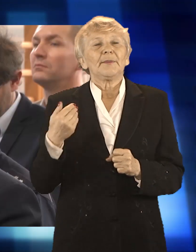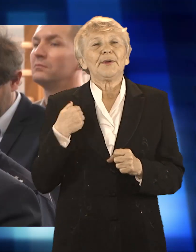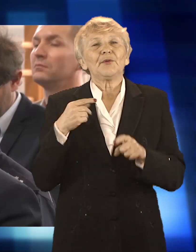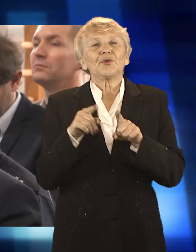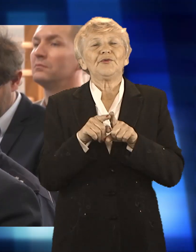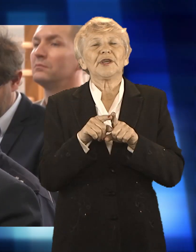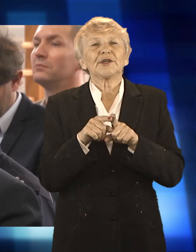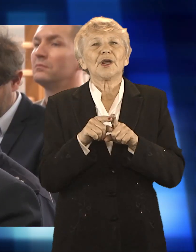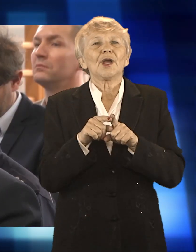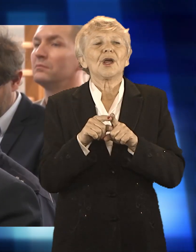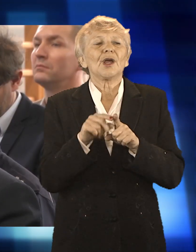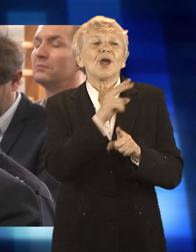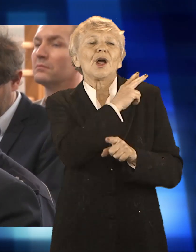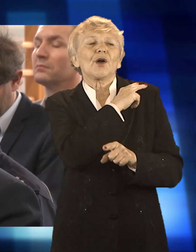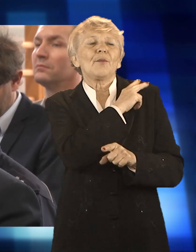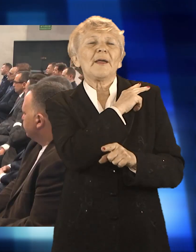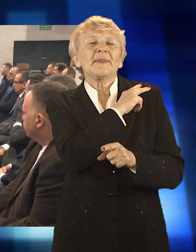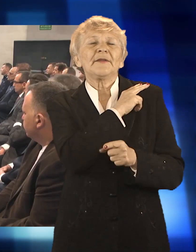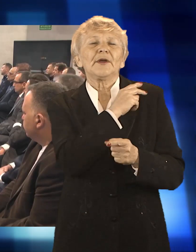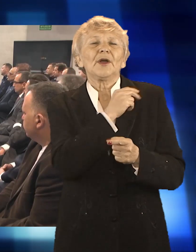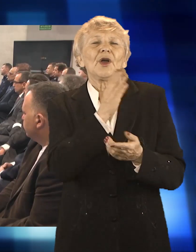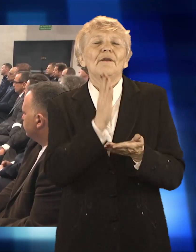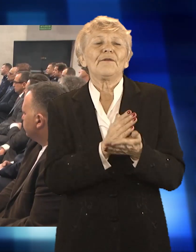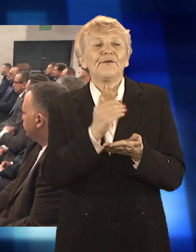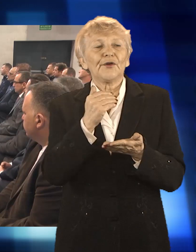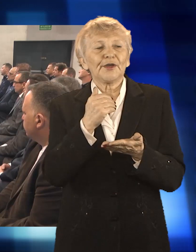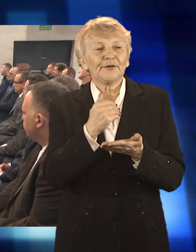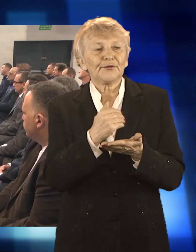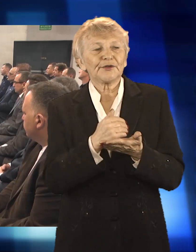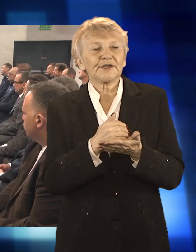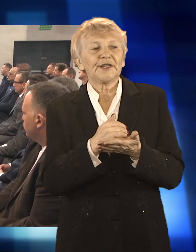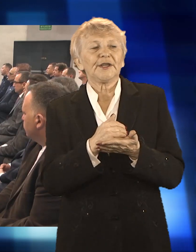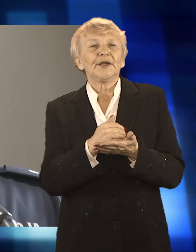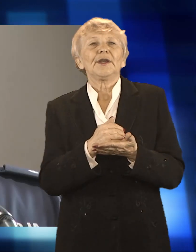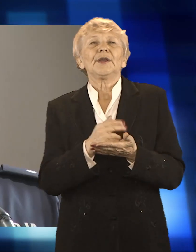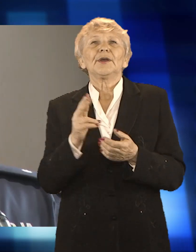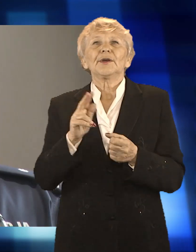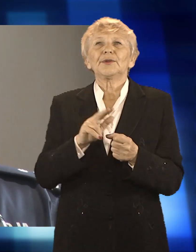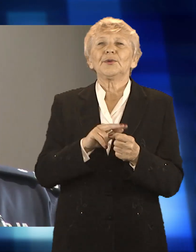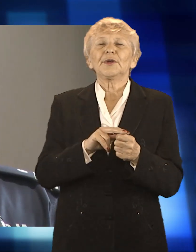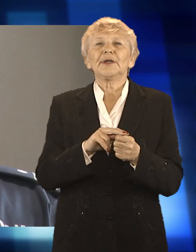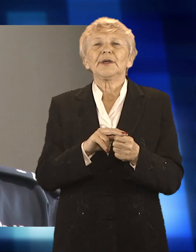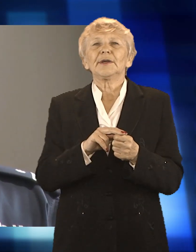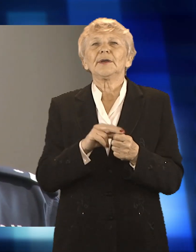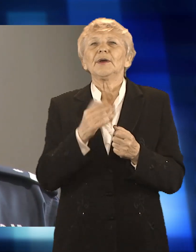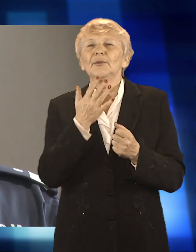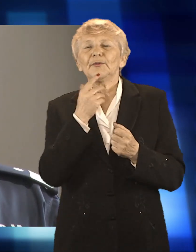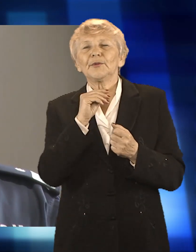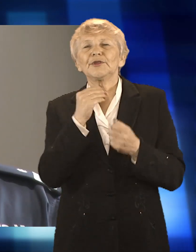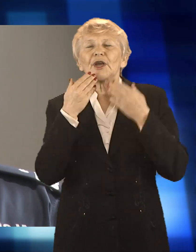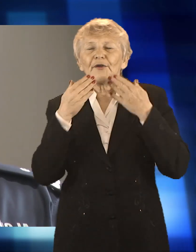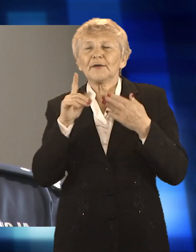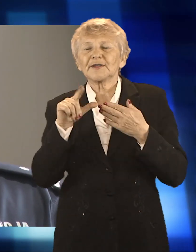W uroczystości wziął także udział komendant wojewódzki, który m.in. pochwalił dobrą współpracę z samorządami i podziękował policjantom za zaangażowanie